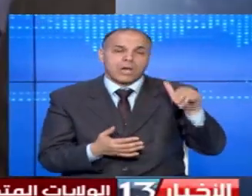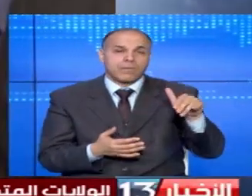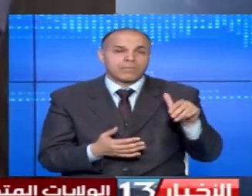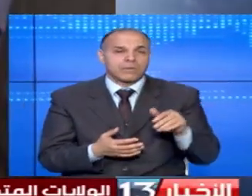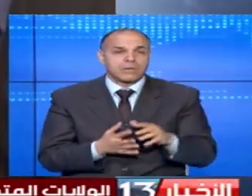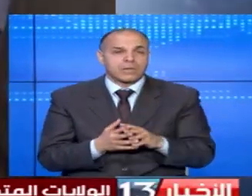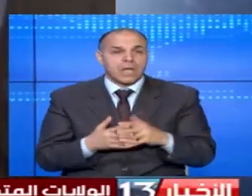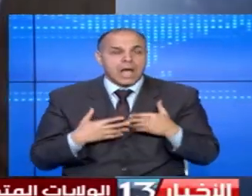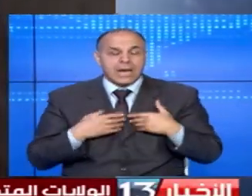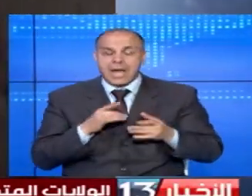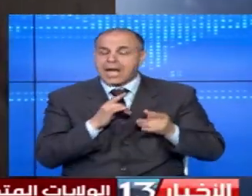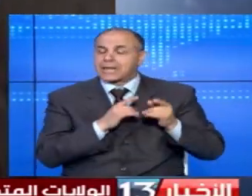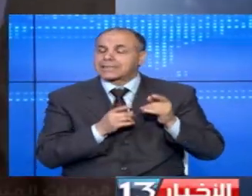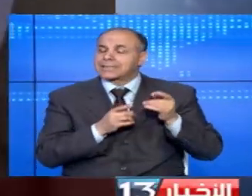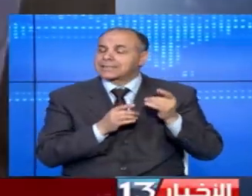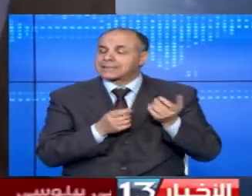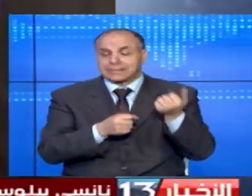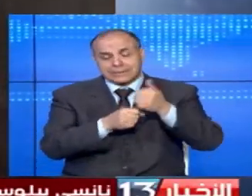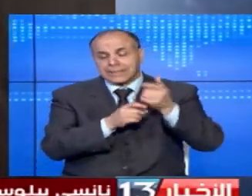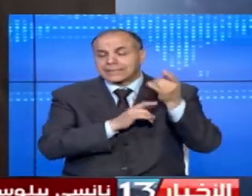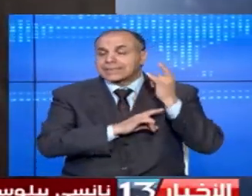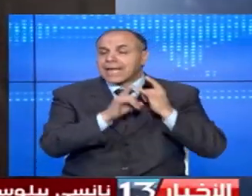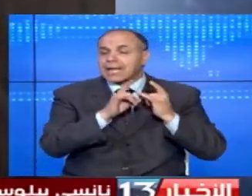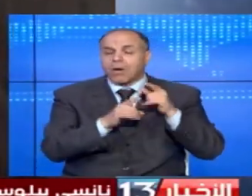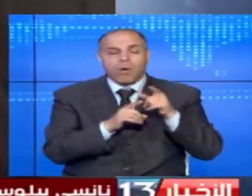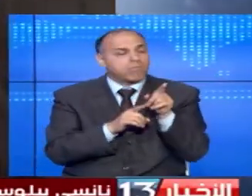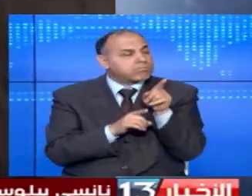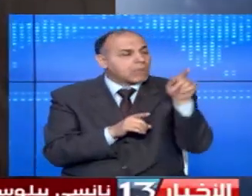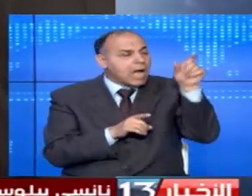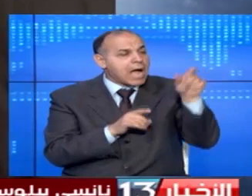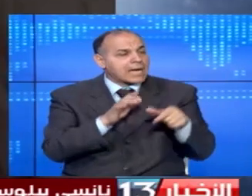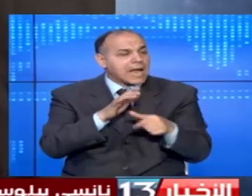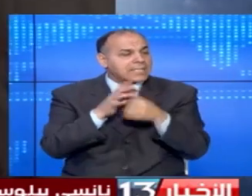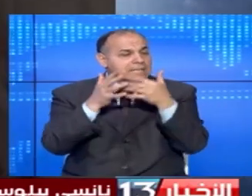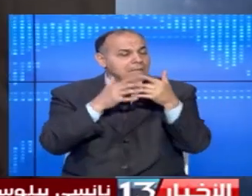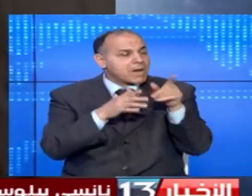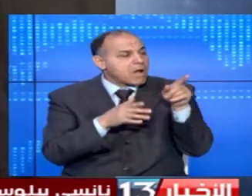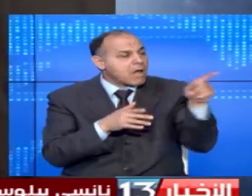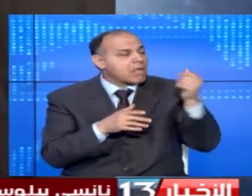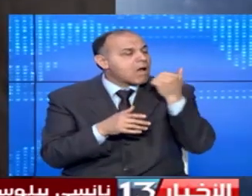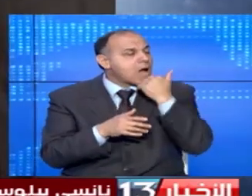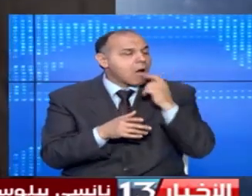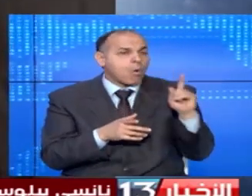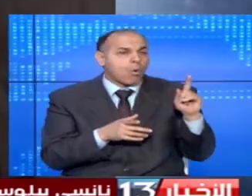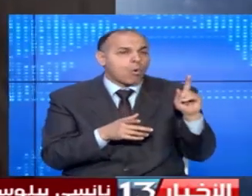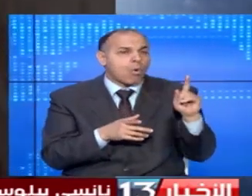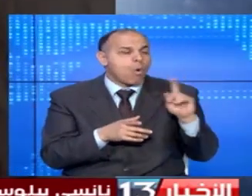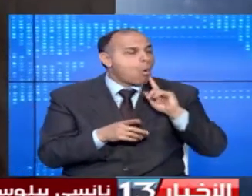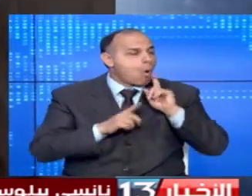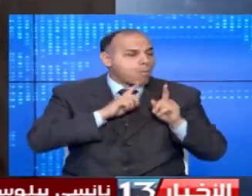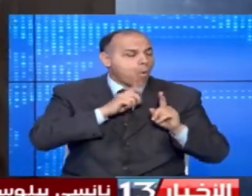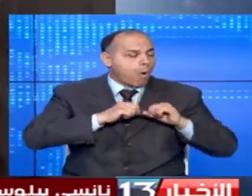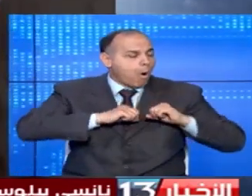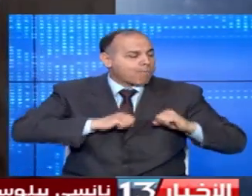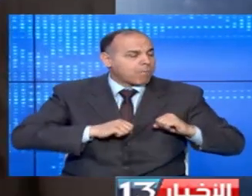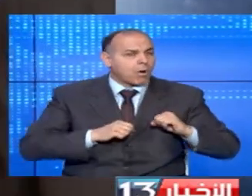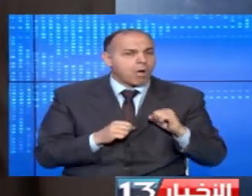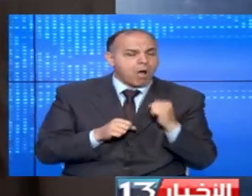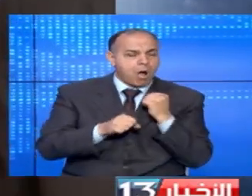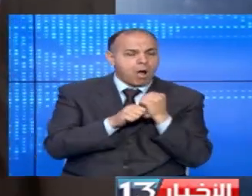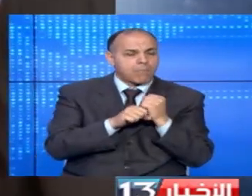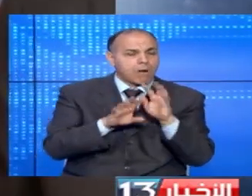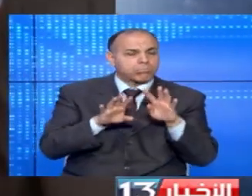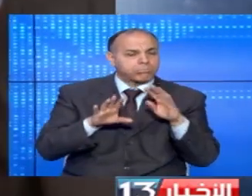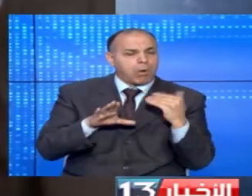سنصنع التاريخ بتقديم لائحه بنود الاتهام بحق رئيس الولايات المتحده من اجل سيستخدمه للسلطه وعرقله اعمال